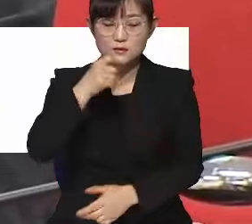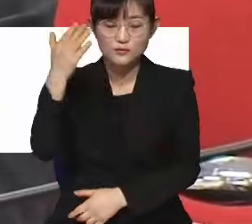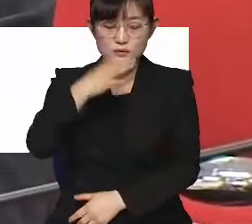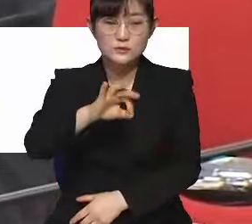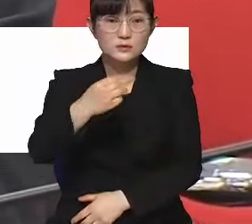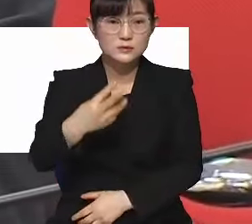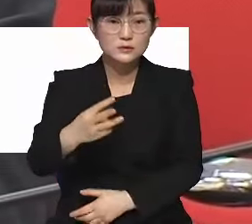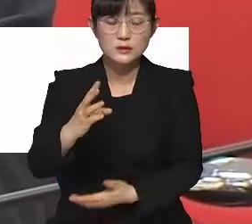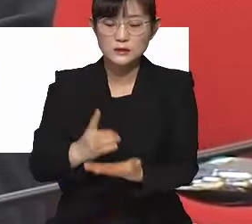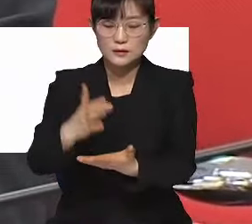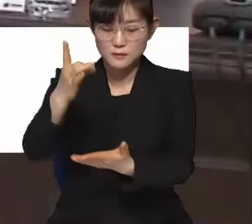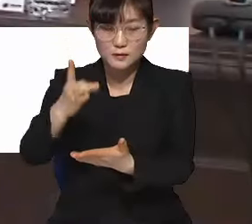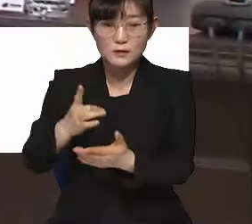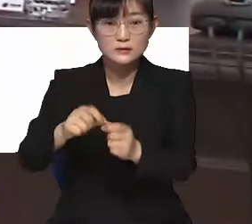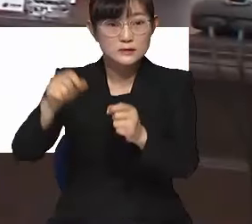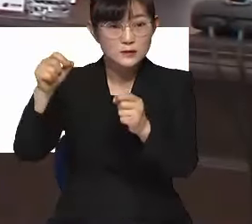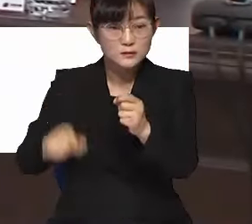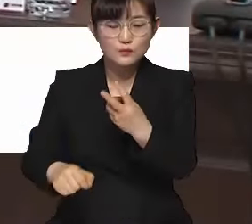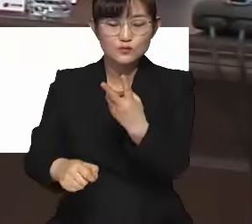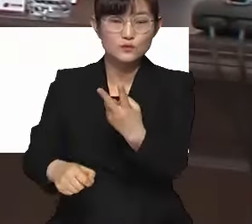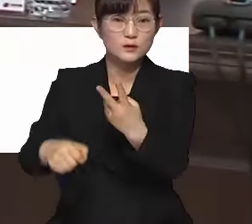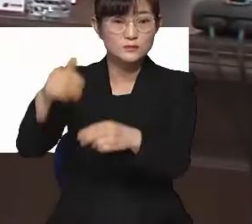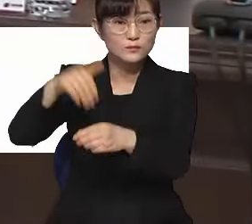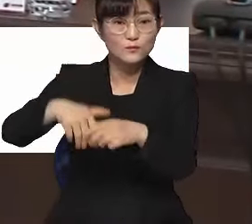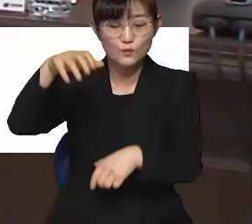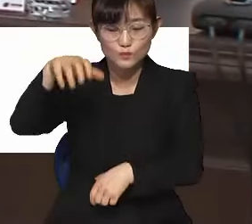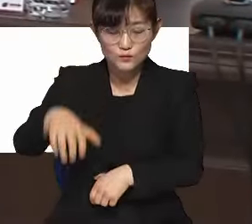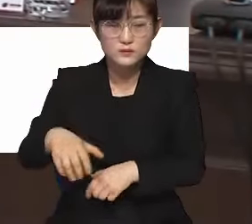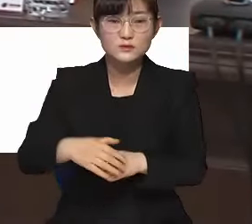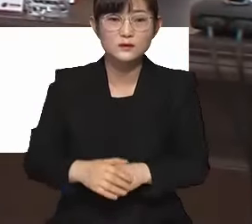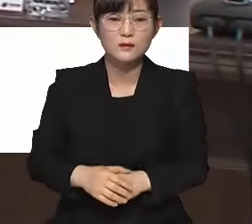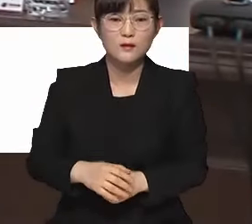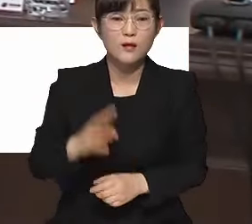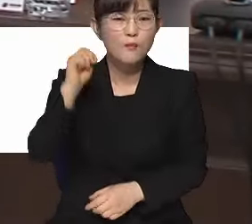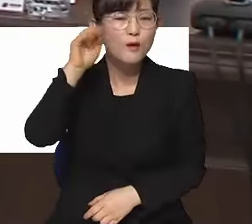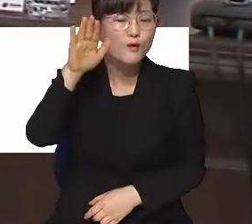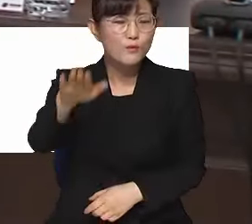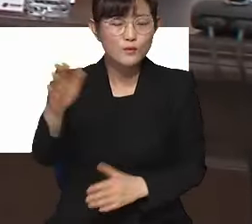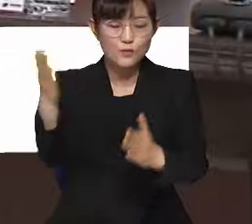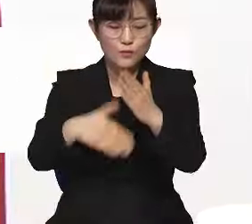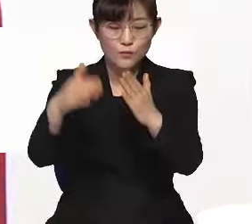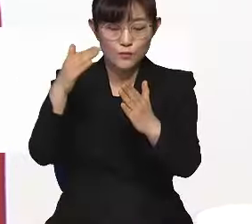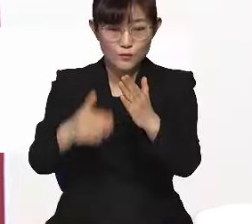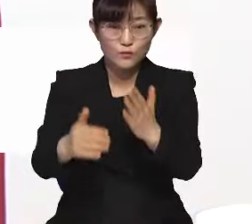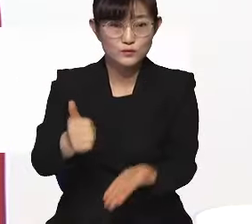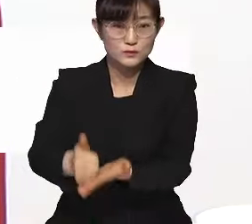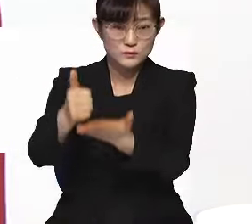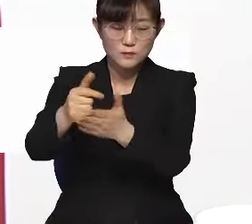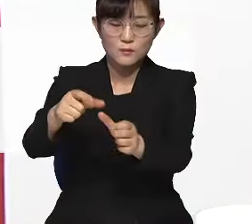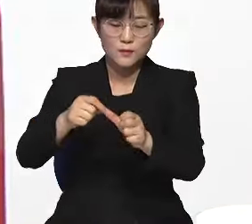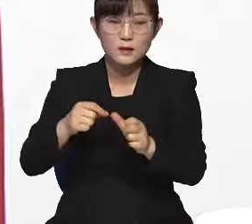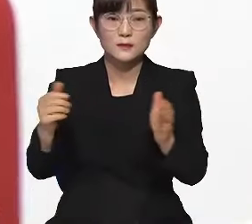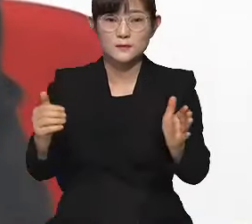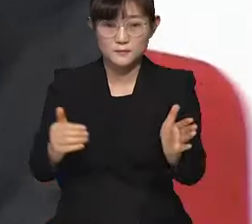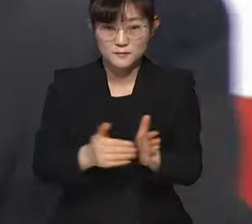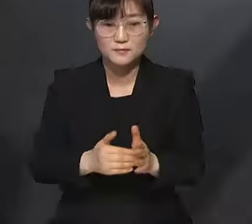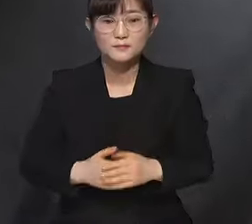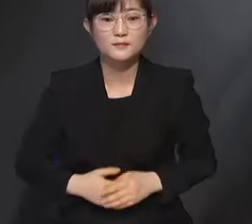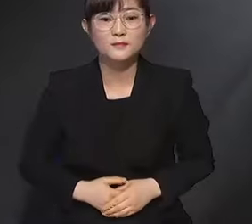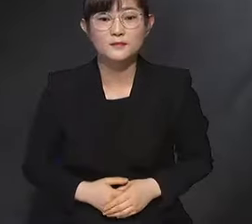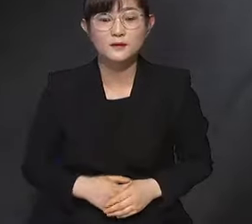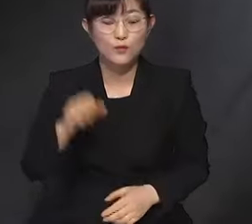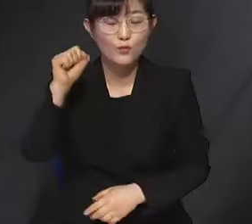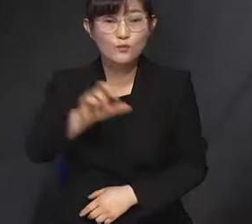을과 담양 함평 영광 장성 등 2개 선거구는 조만간 후보를 전략 공천한다는 계획입니다.